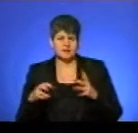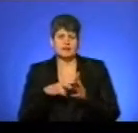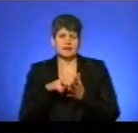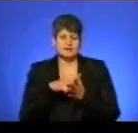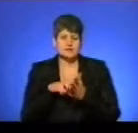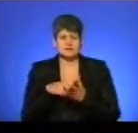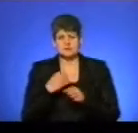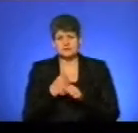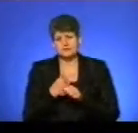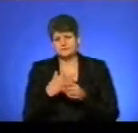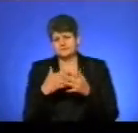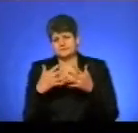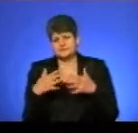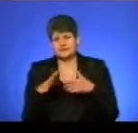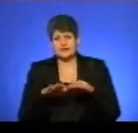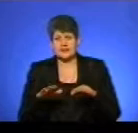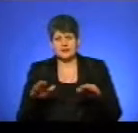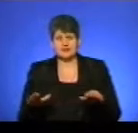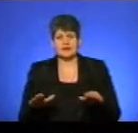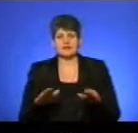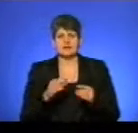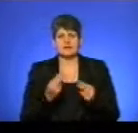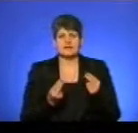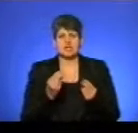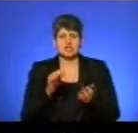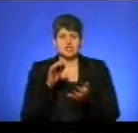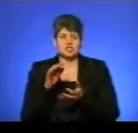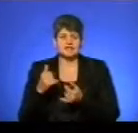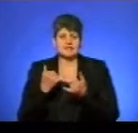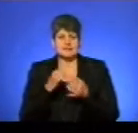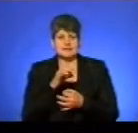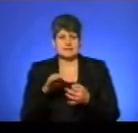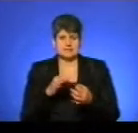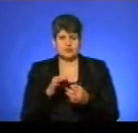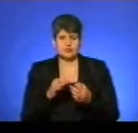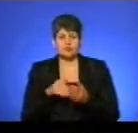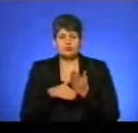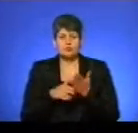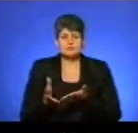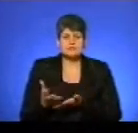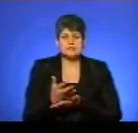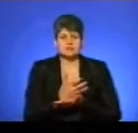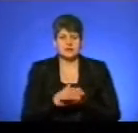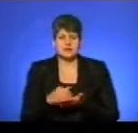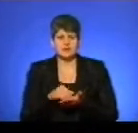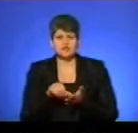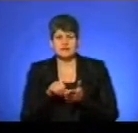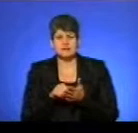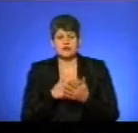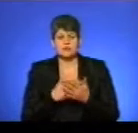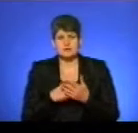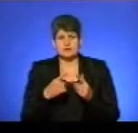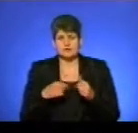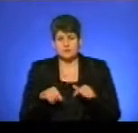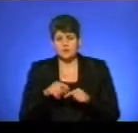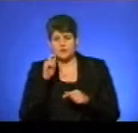вироби ручної роботи від дітей та іграшки для сиріт. Допомогу зібрали члени тернопільських осередків громадських організацій «Закінчимо війну»,